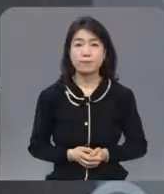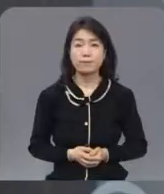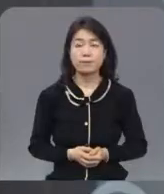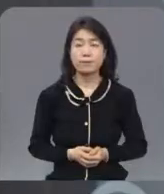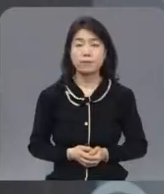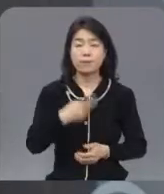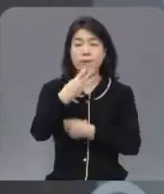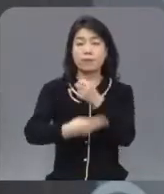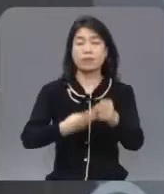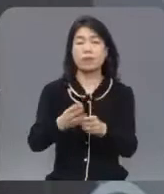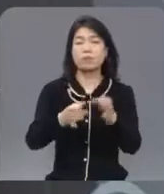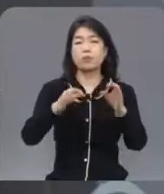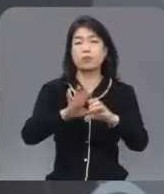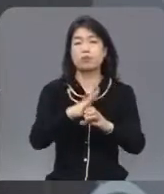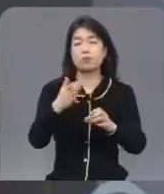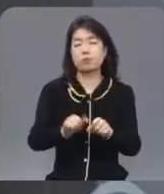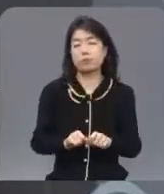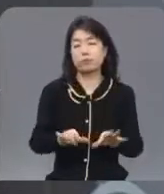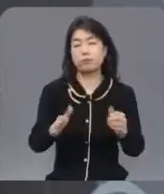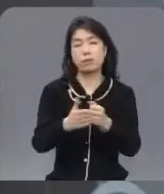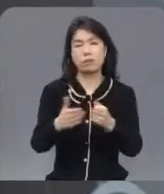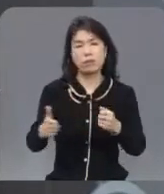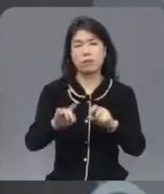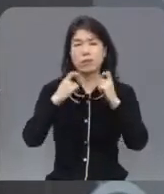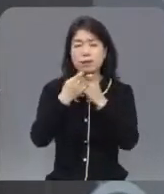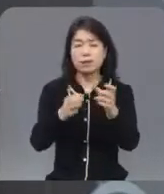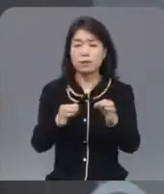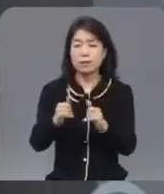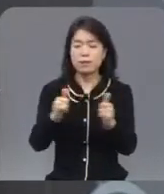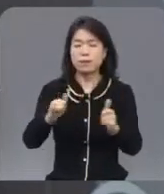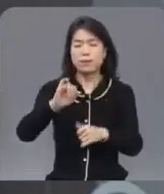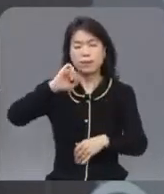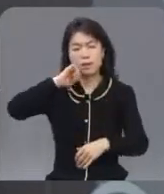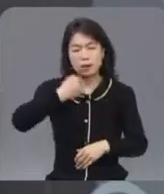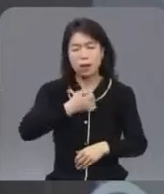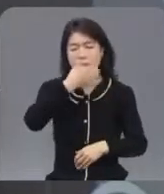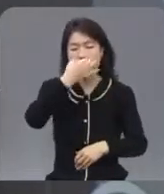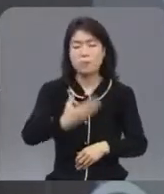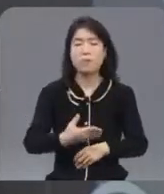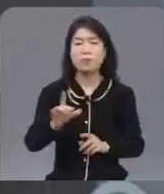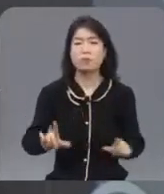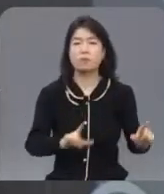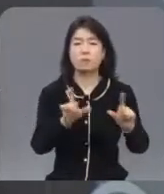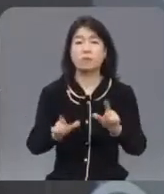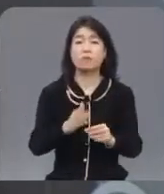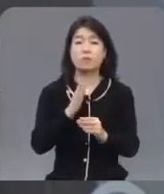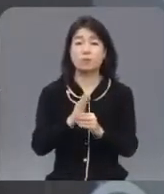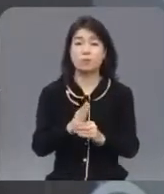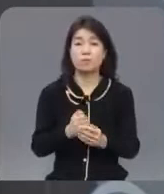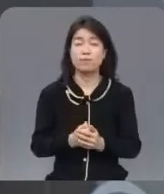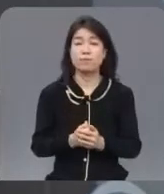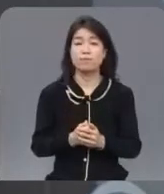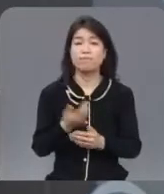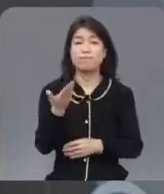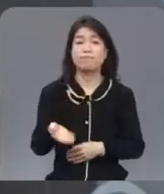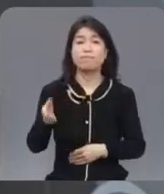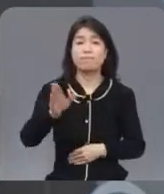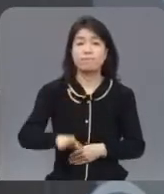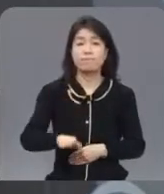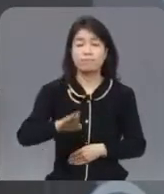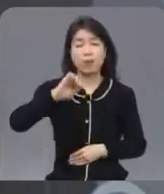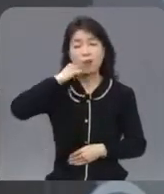3년째 이어지는 코로나 7 확산으로 특히 자영업자들이 힘겨운 나날을 보내고 있습니다 이런 상황에서도